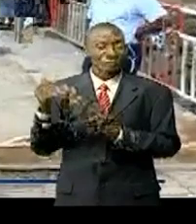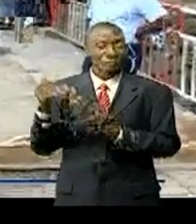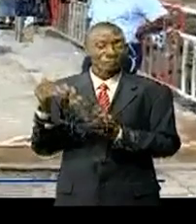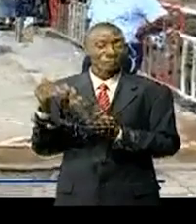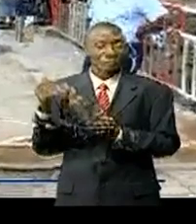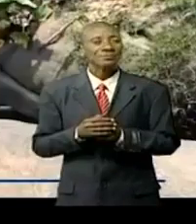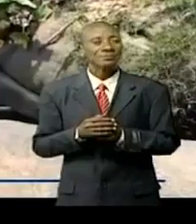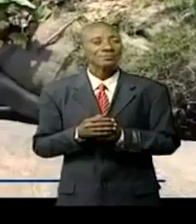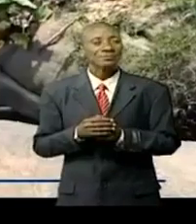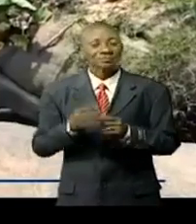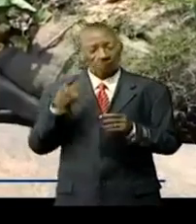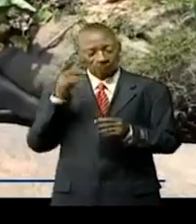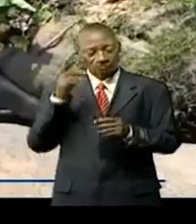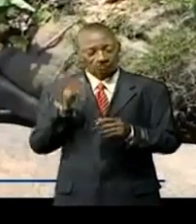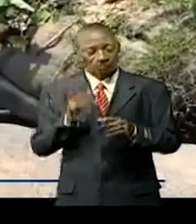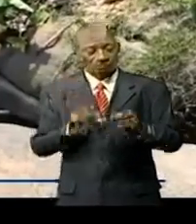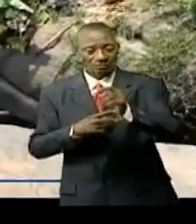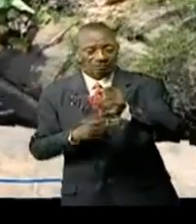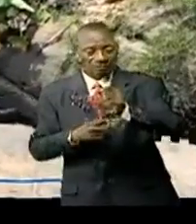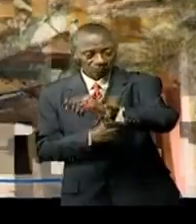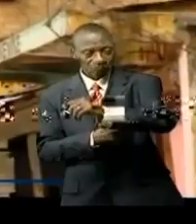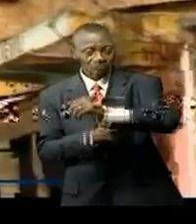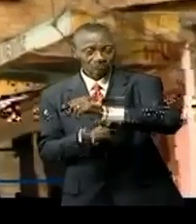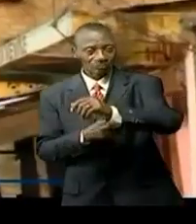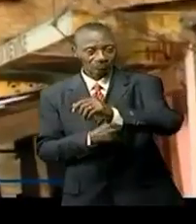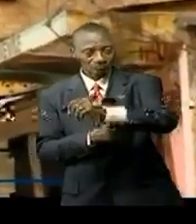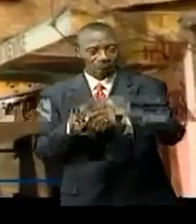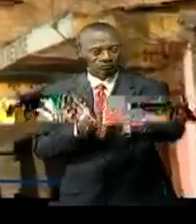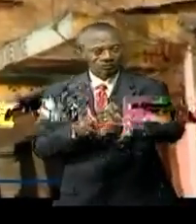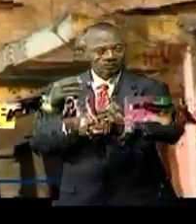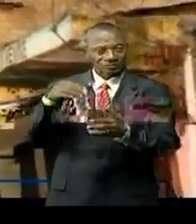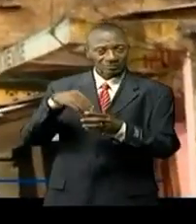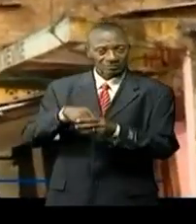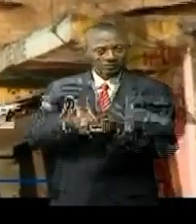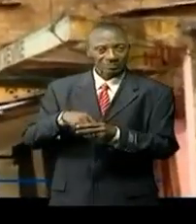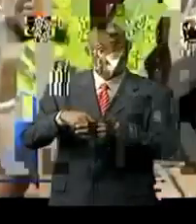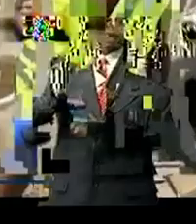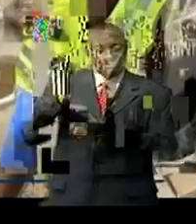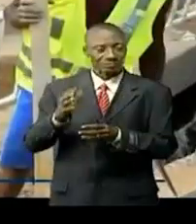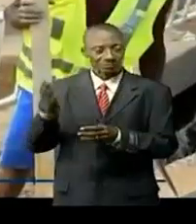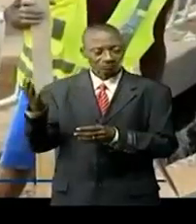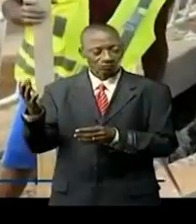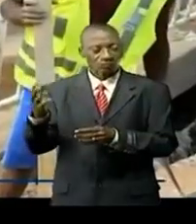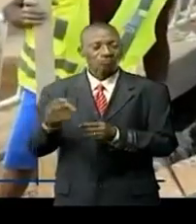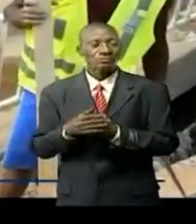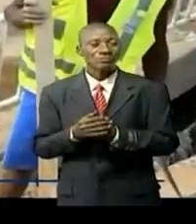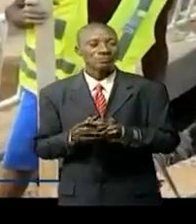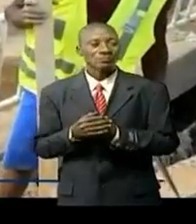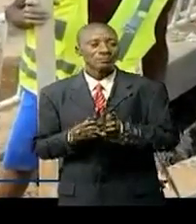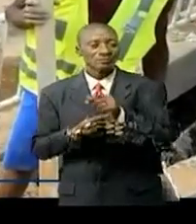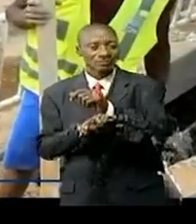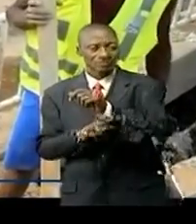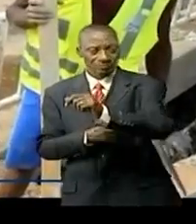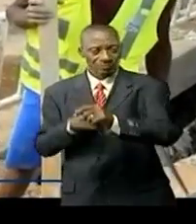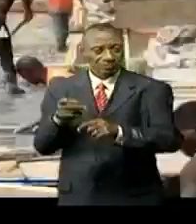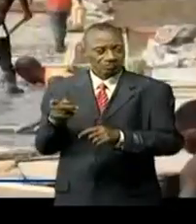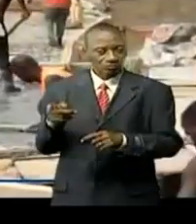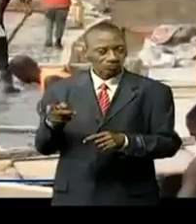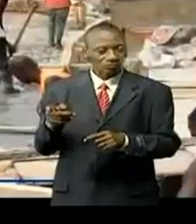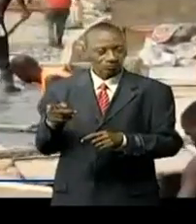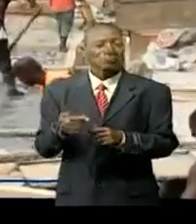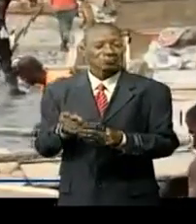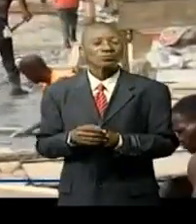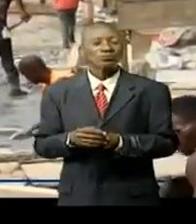sur la rivière Kipoto, à quelques encablures, Ista Patrice Mérine Lumumba, ce pont qui relie les deux versants de la route Kassou, en plein